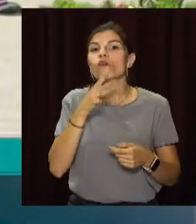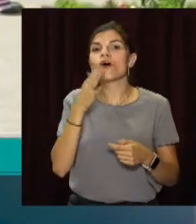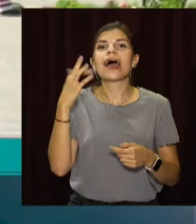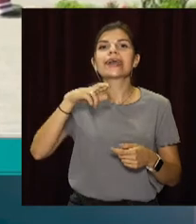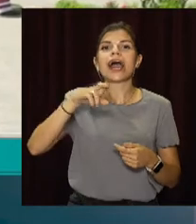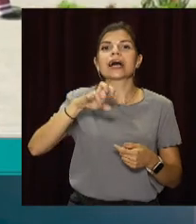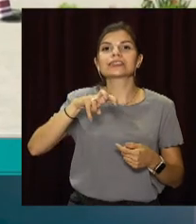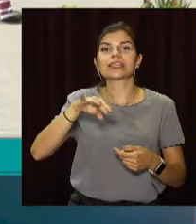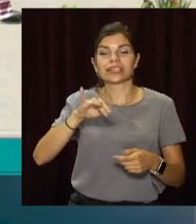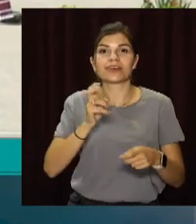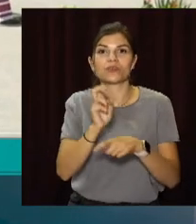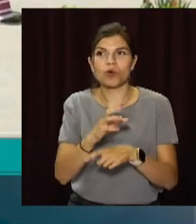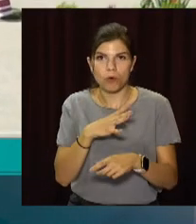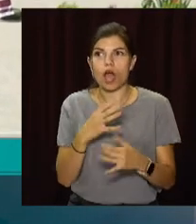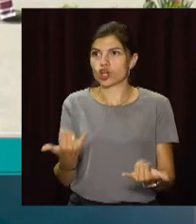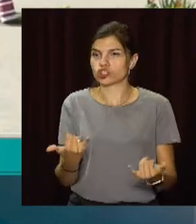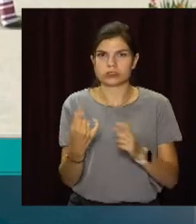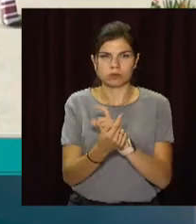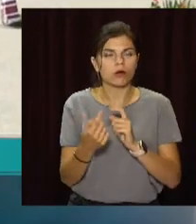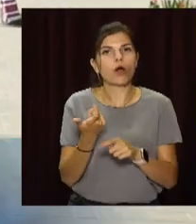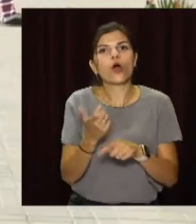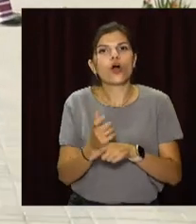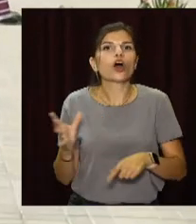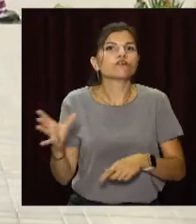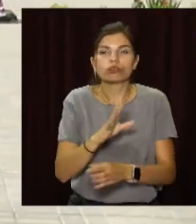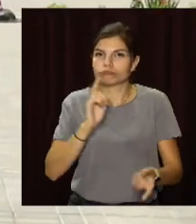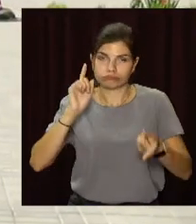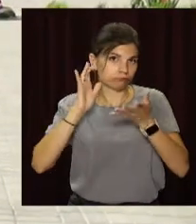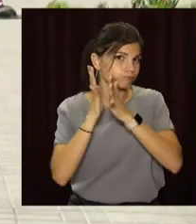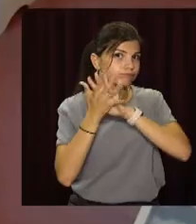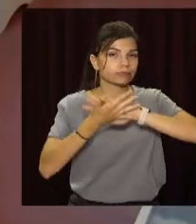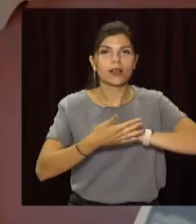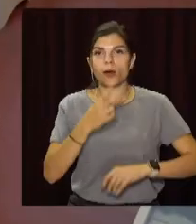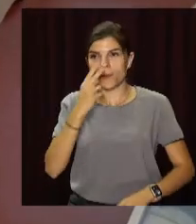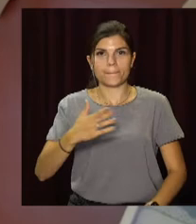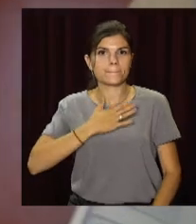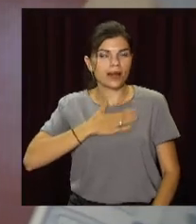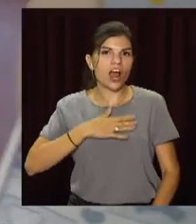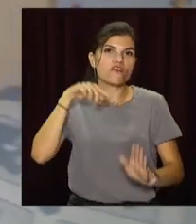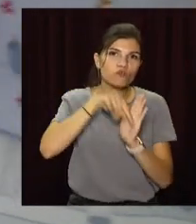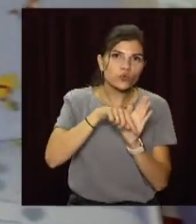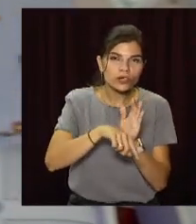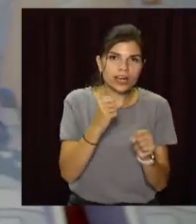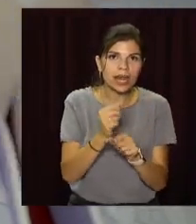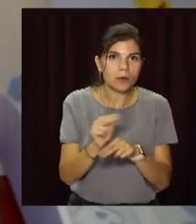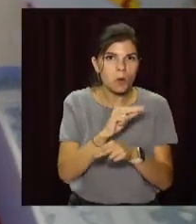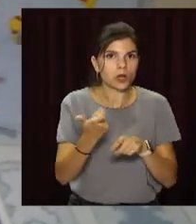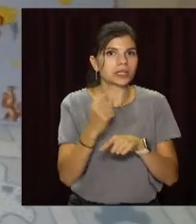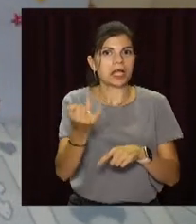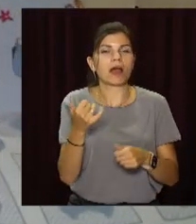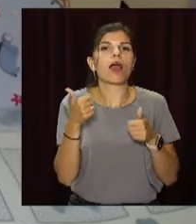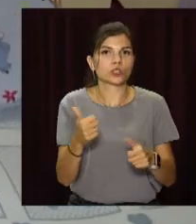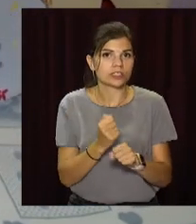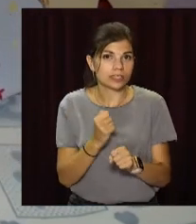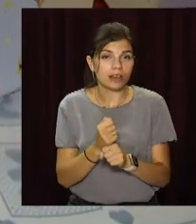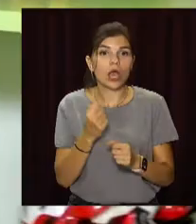ясли сюда и до сегодняшнего дня, очень все преобразилось, приятно стало и внутри, ремонт интересный, очень хорошо